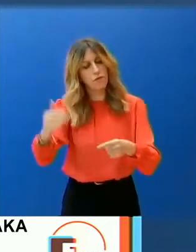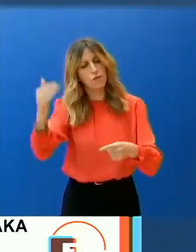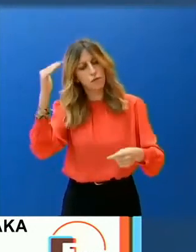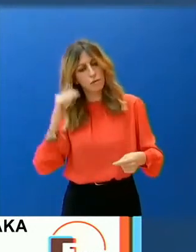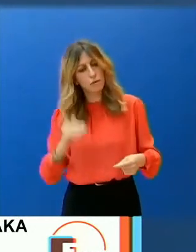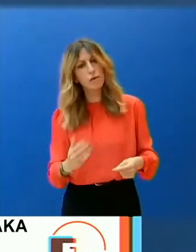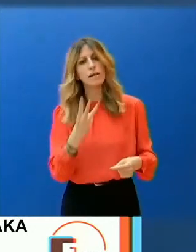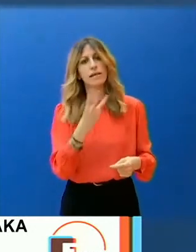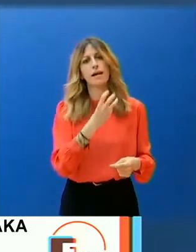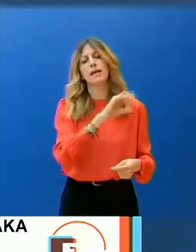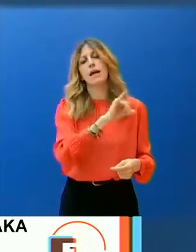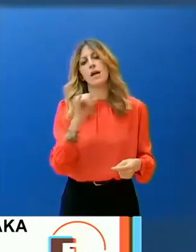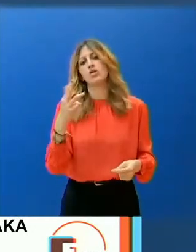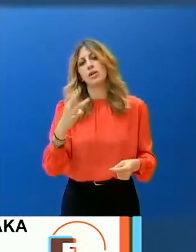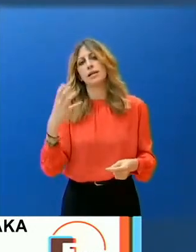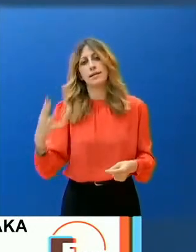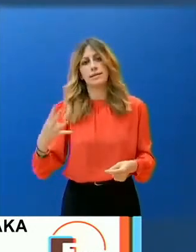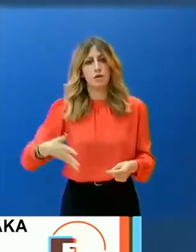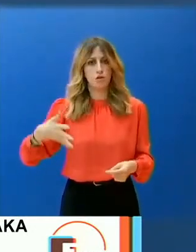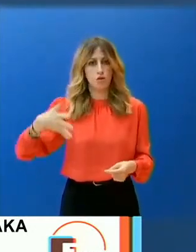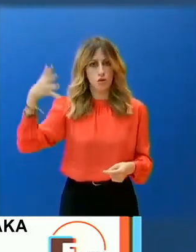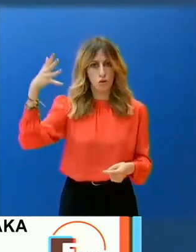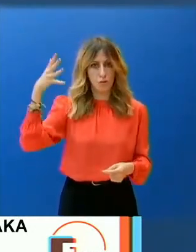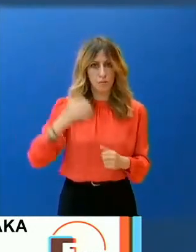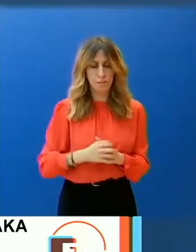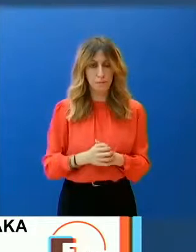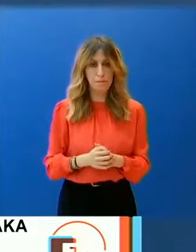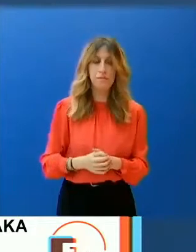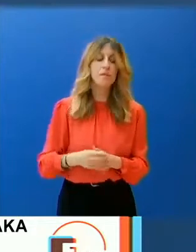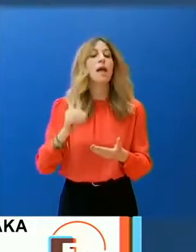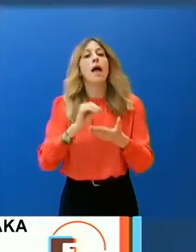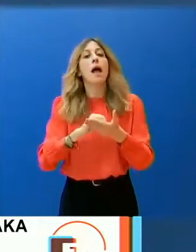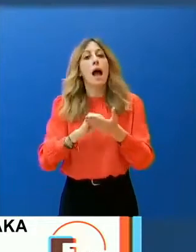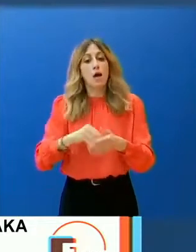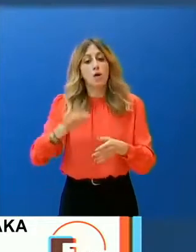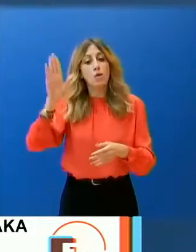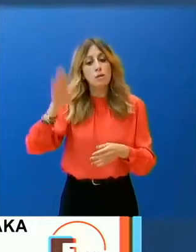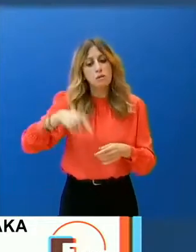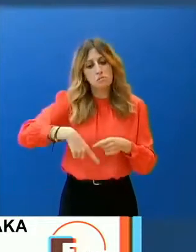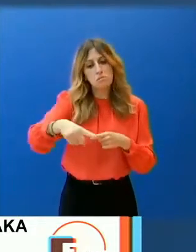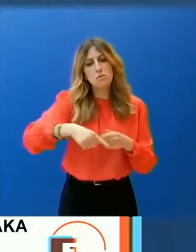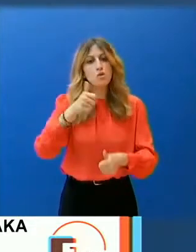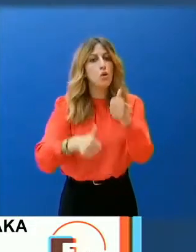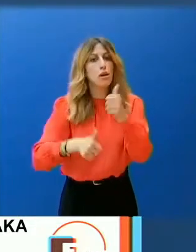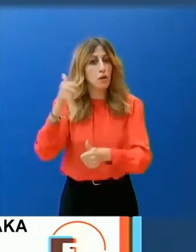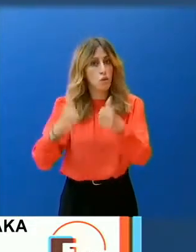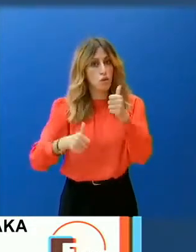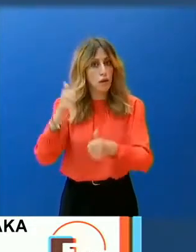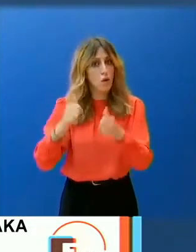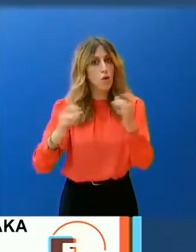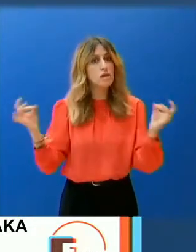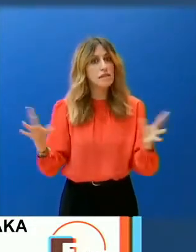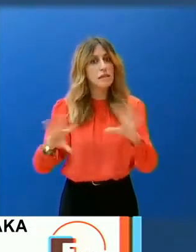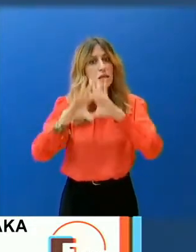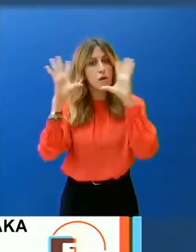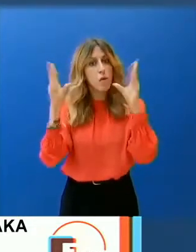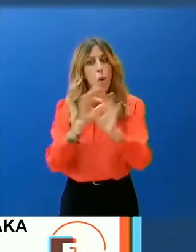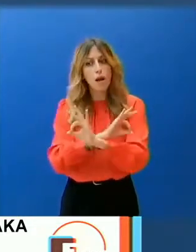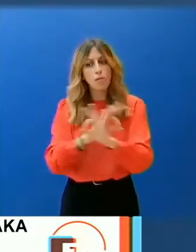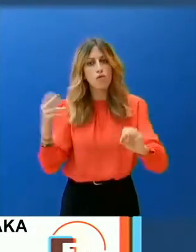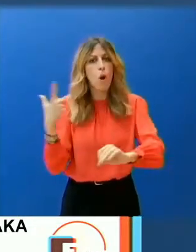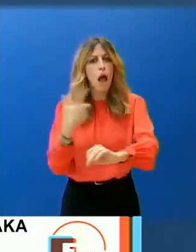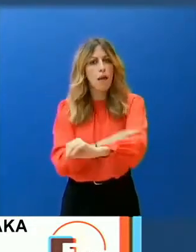Εντός του Ιουνίου, εφόσον επιβεβαιωθούν από τις εταιρείες προγραμματισμένες παραδόσεις εμβολίων, εκτιμάται ότι θα ανοίξουν και οι πλατφόρμες